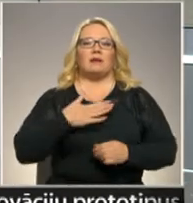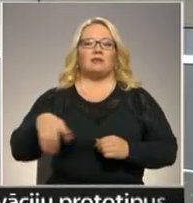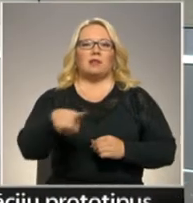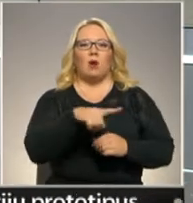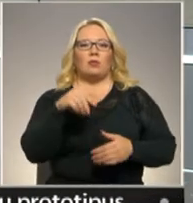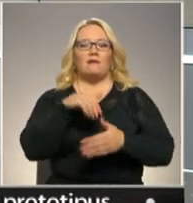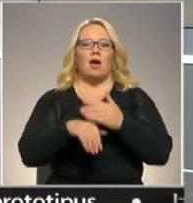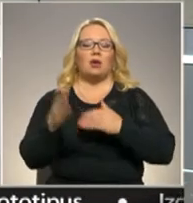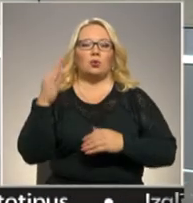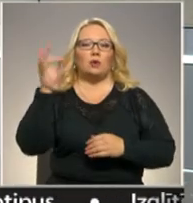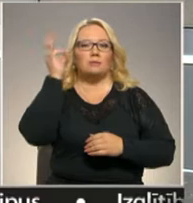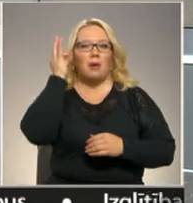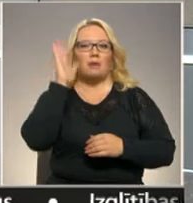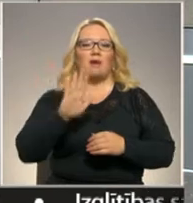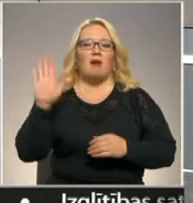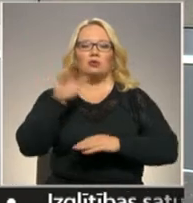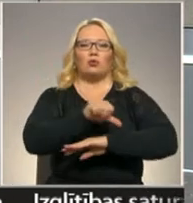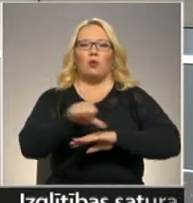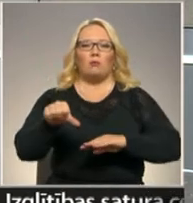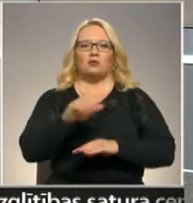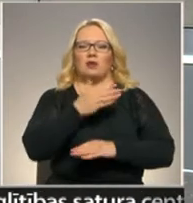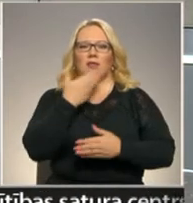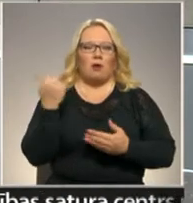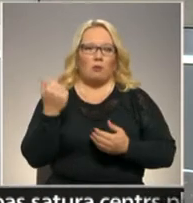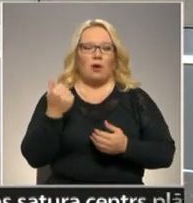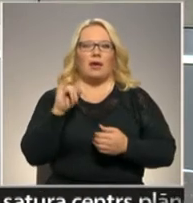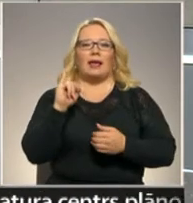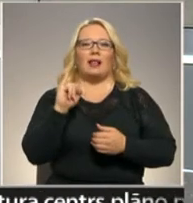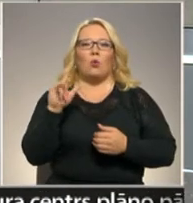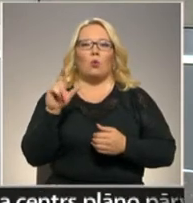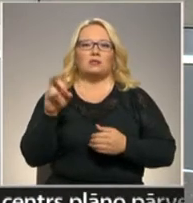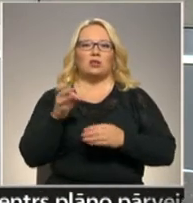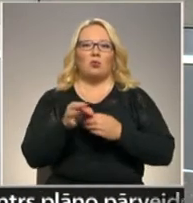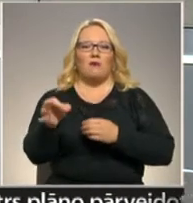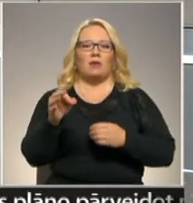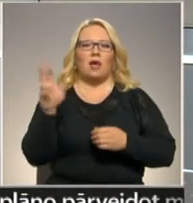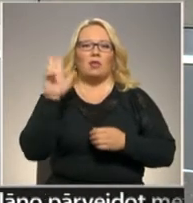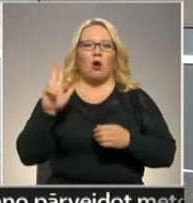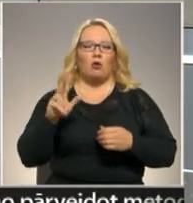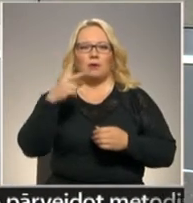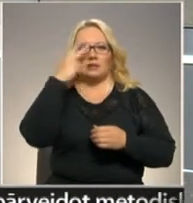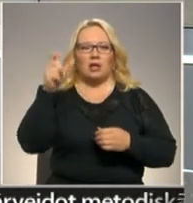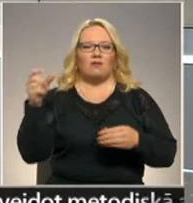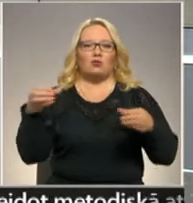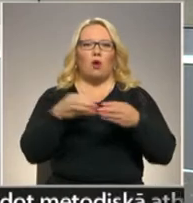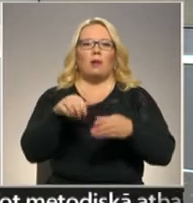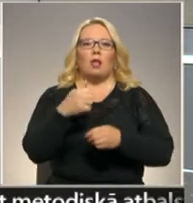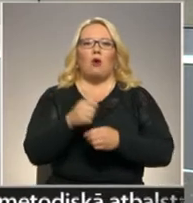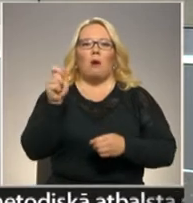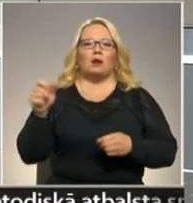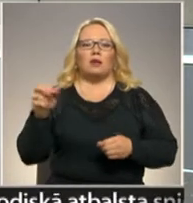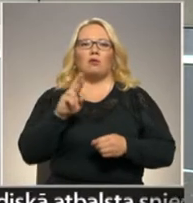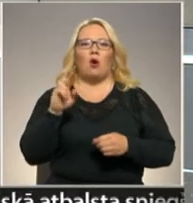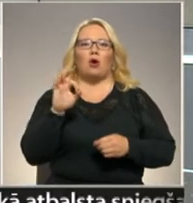Savas tautas vēstures piemiņai valstu robežas nepastāv. Ilūkstes novadā Daugavpils lietuviešu kopiena un pārstāvi no